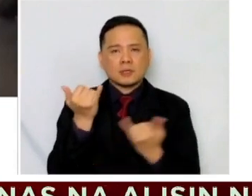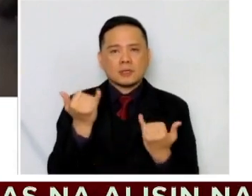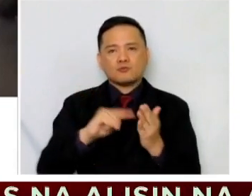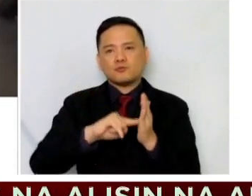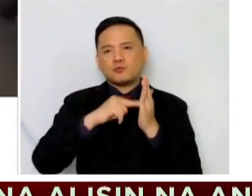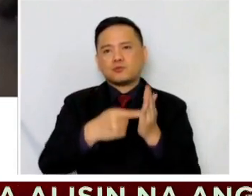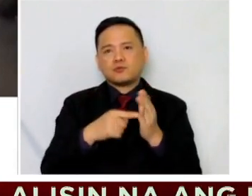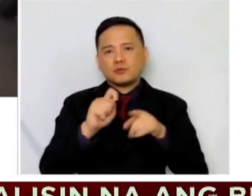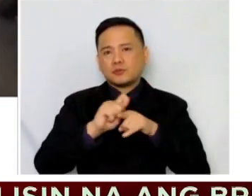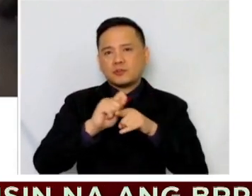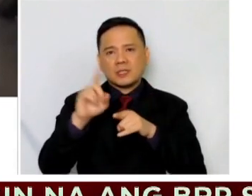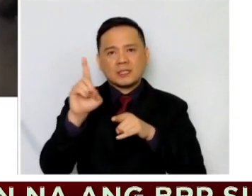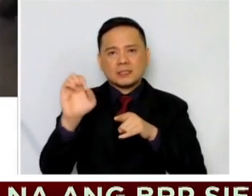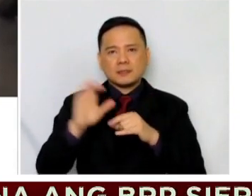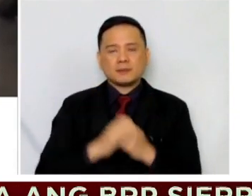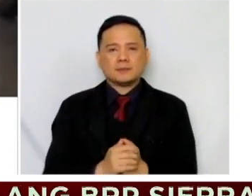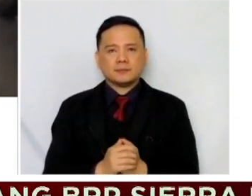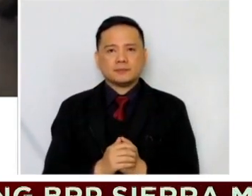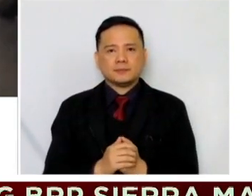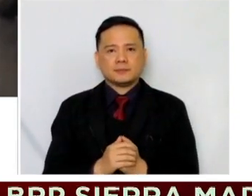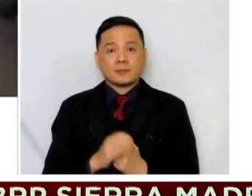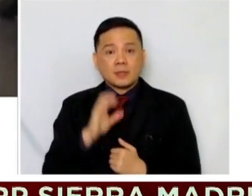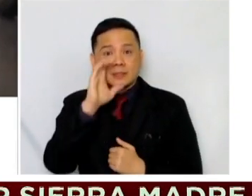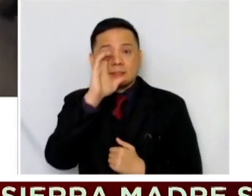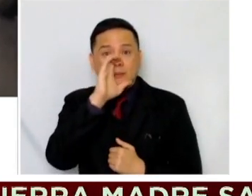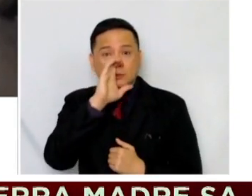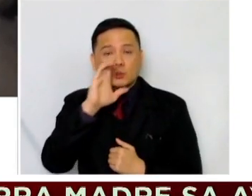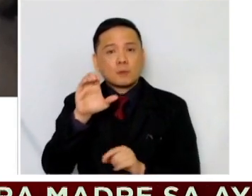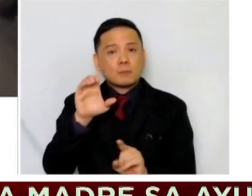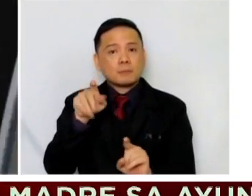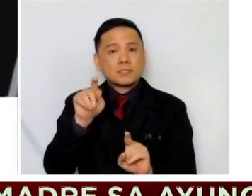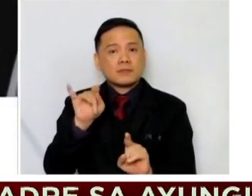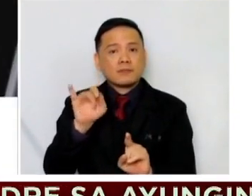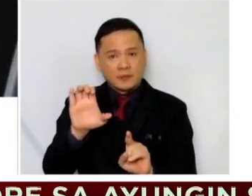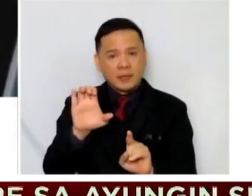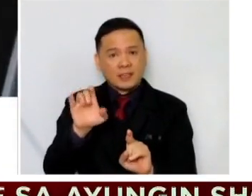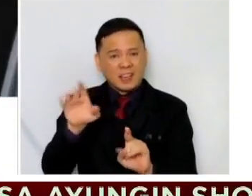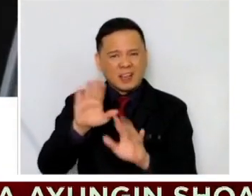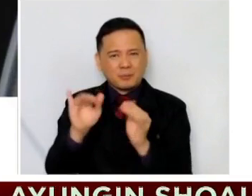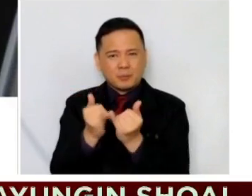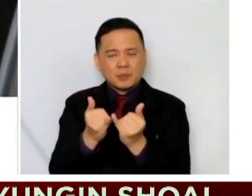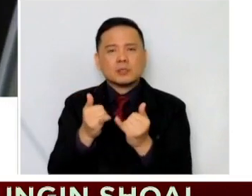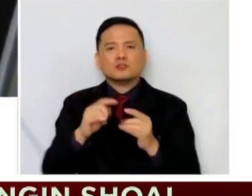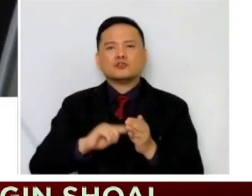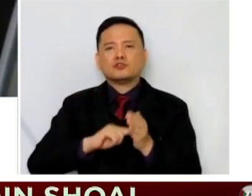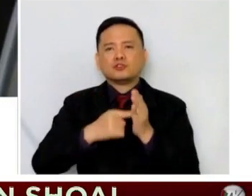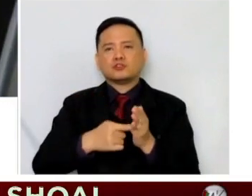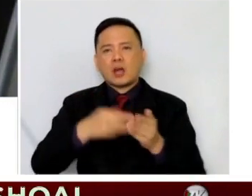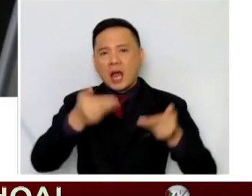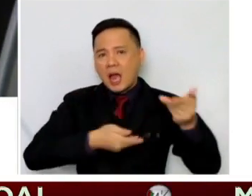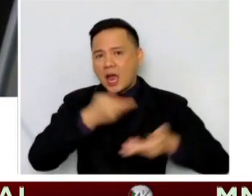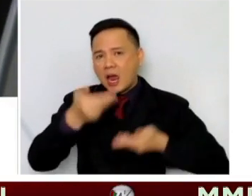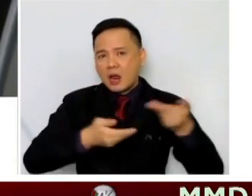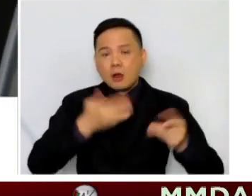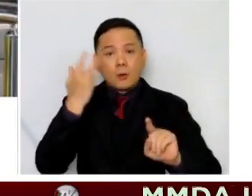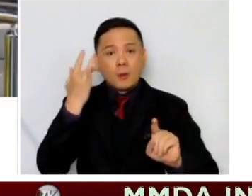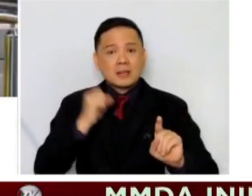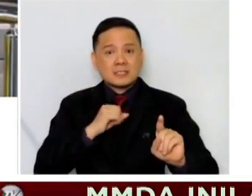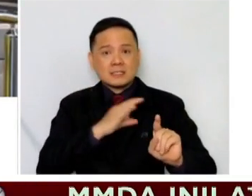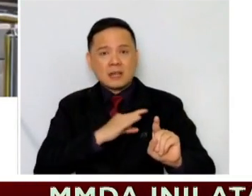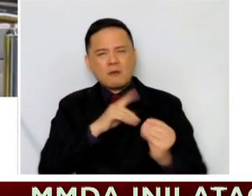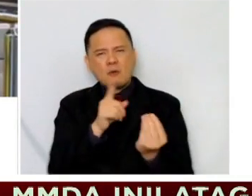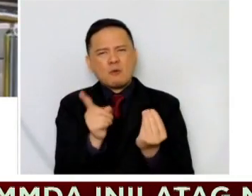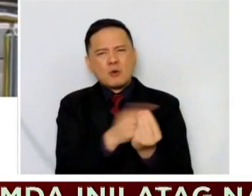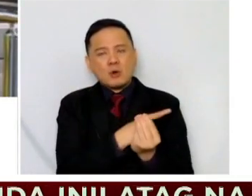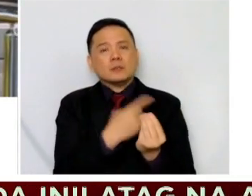December. Inanunsyo rin ng Cebu Pacific na nagsimula na silang mag-rehire ng mga staff na nawala ng trabaho dahil sa pandemic.